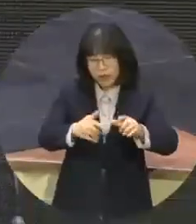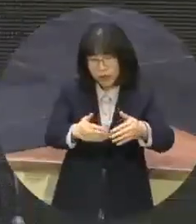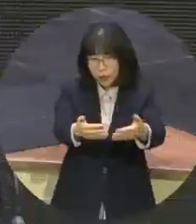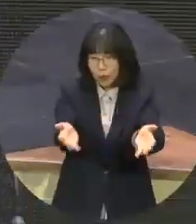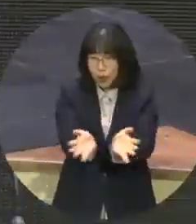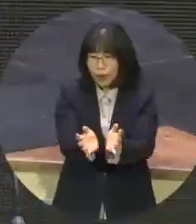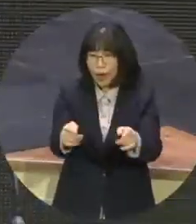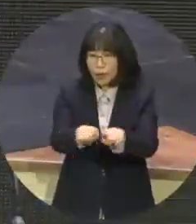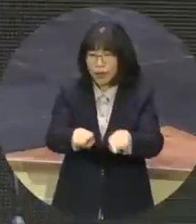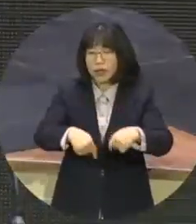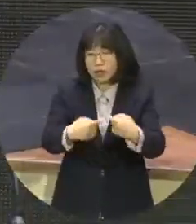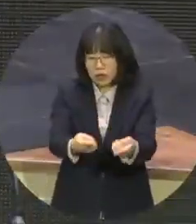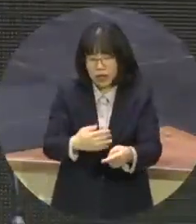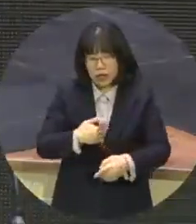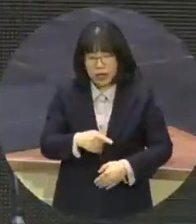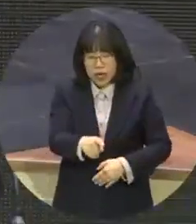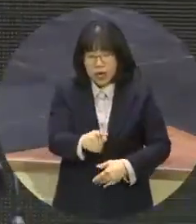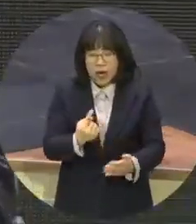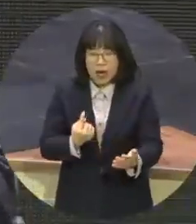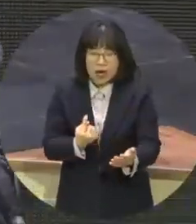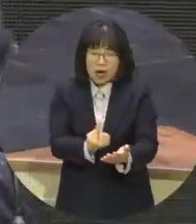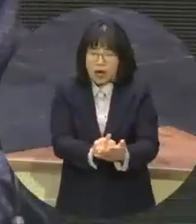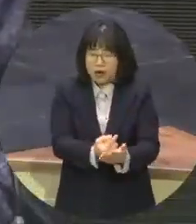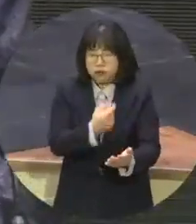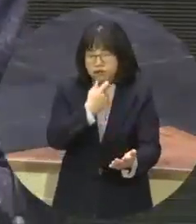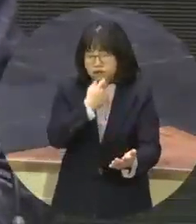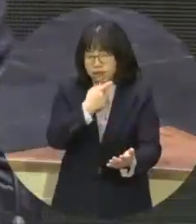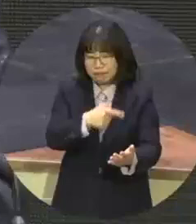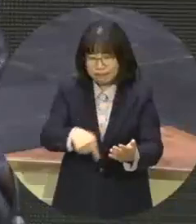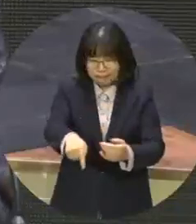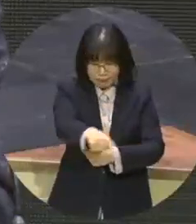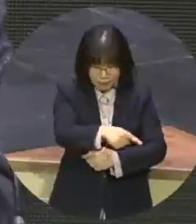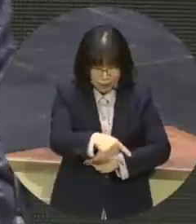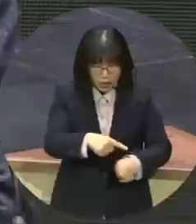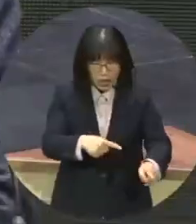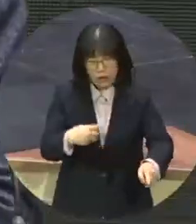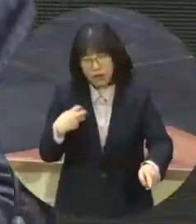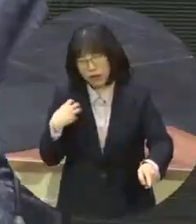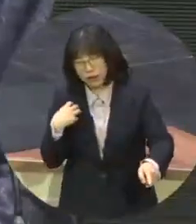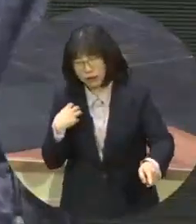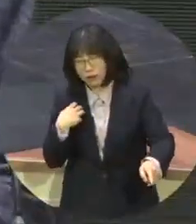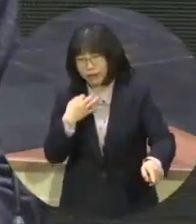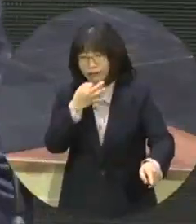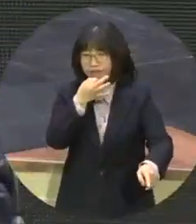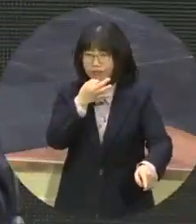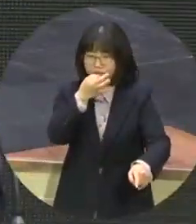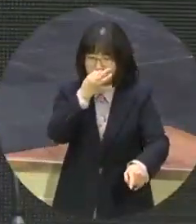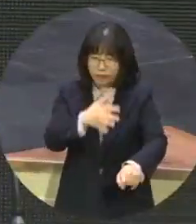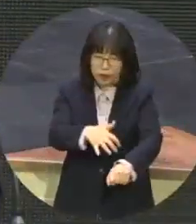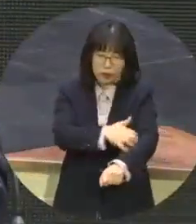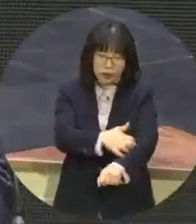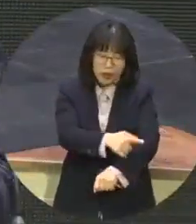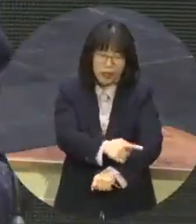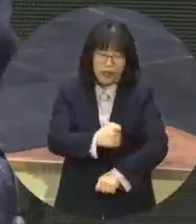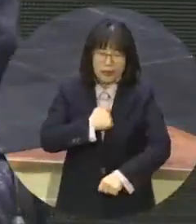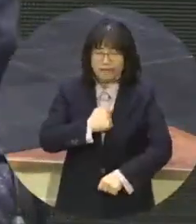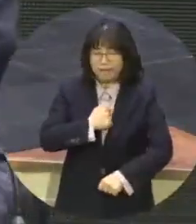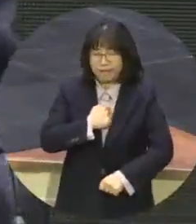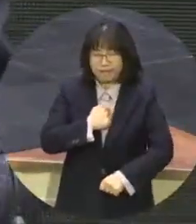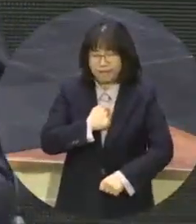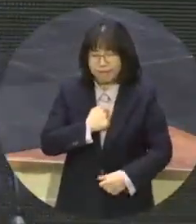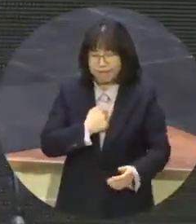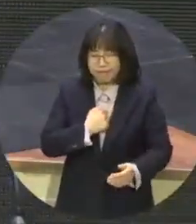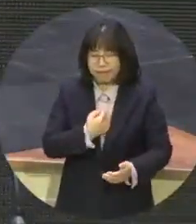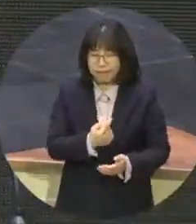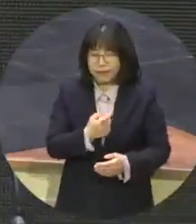아이고, 나는 막 가보 수준도 낮고, 아유, 말하는 게 너무 막 부담스럽고, 너무, 답답해서. 그러지